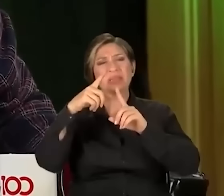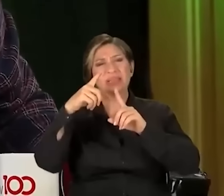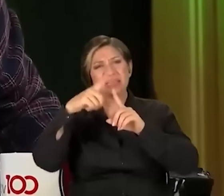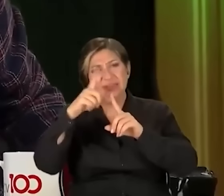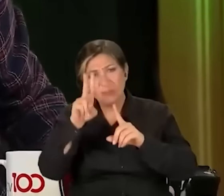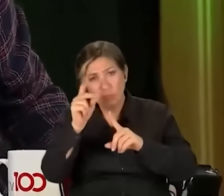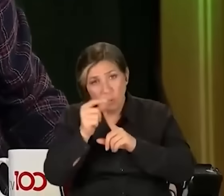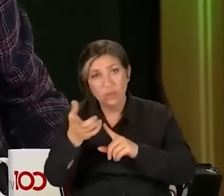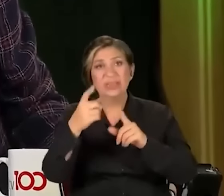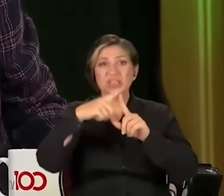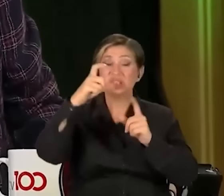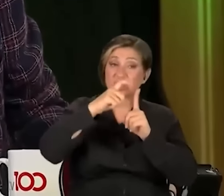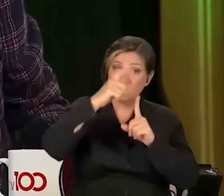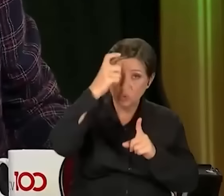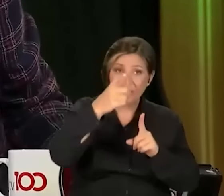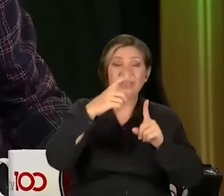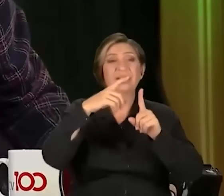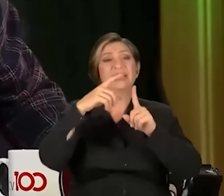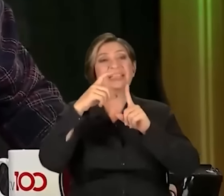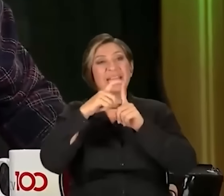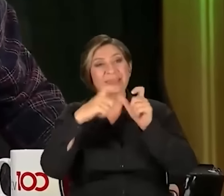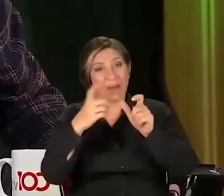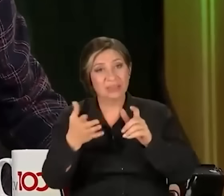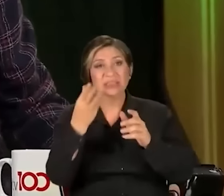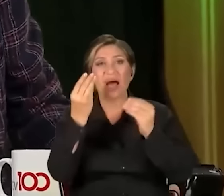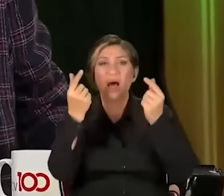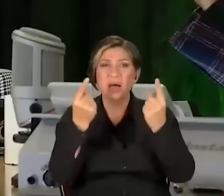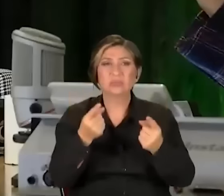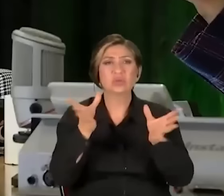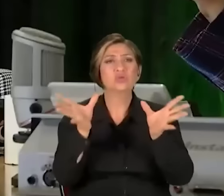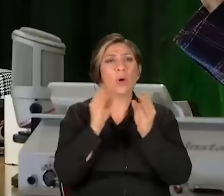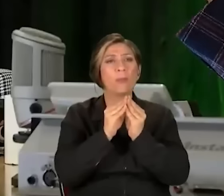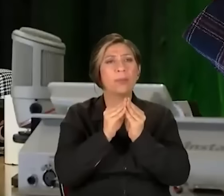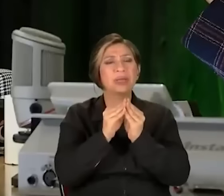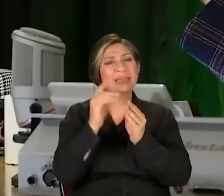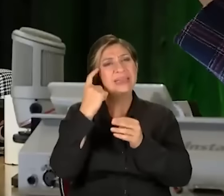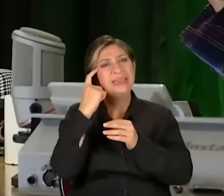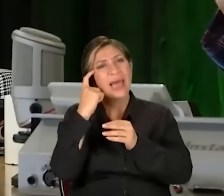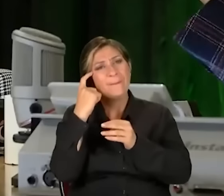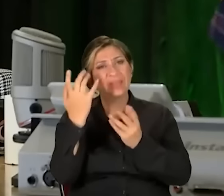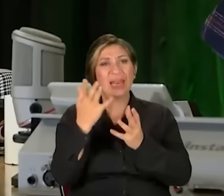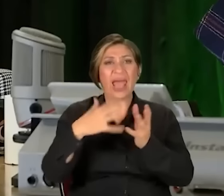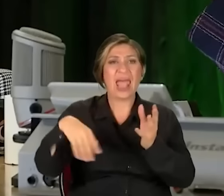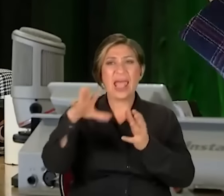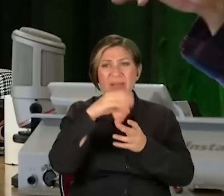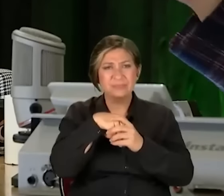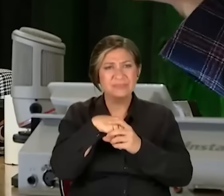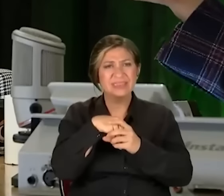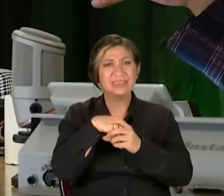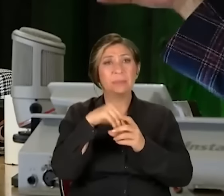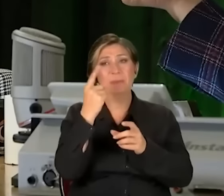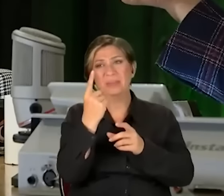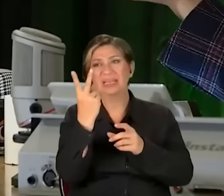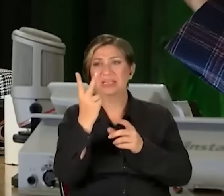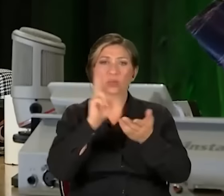TV Bu'daki insanlar aslında sanıldığından çok daha az. Bunların toplamı tahminen hepsi birden, ki bir kişi